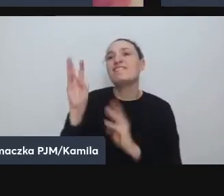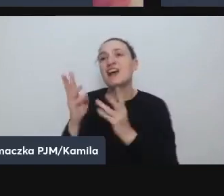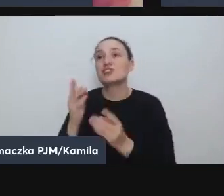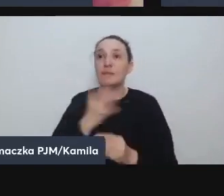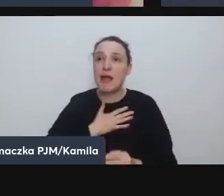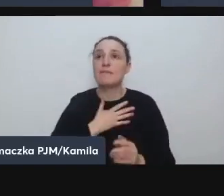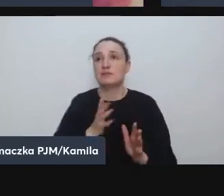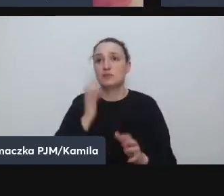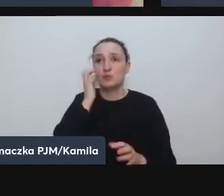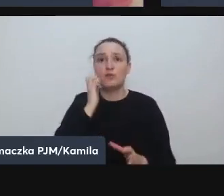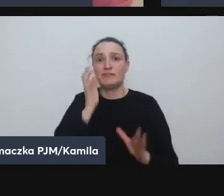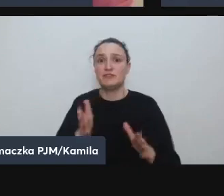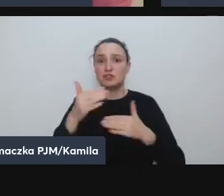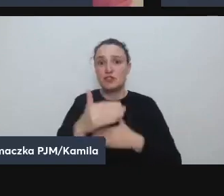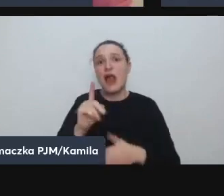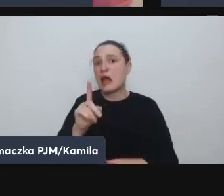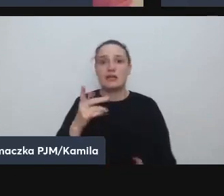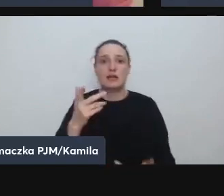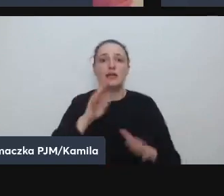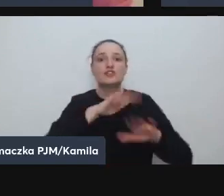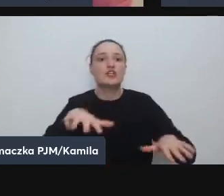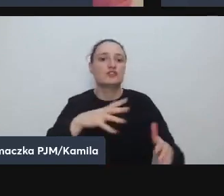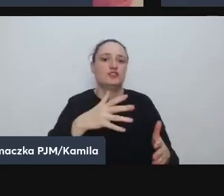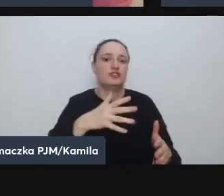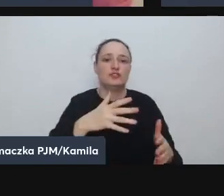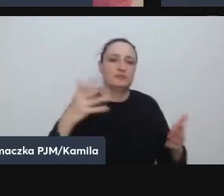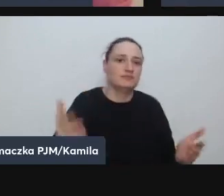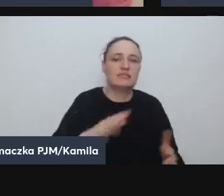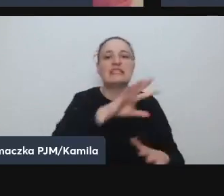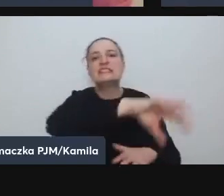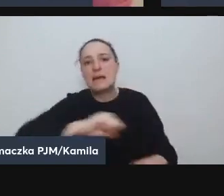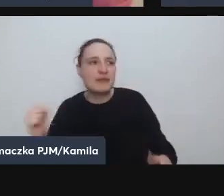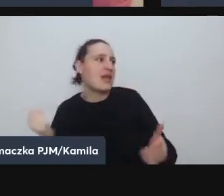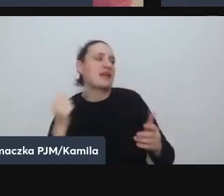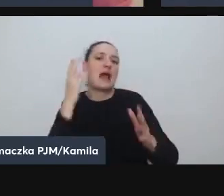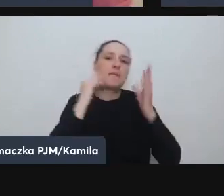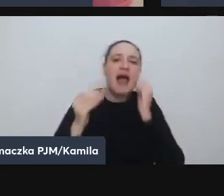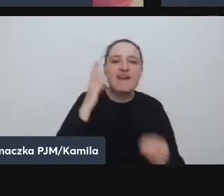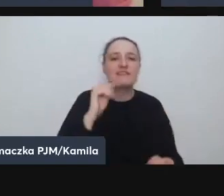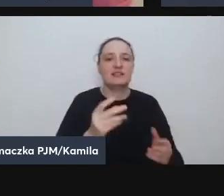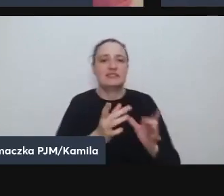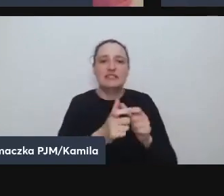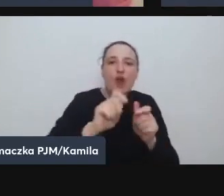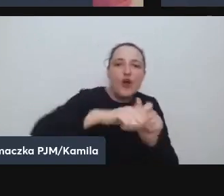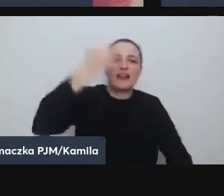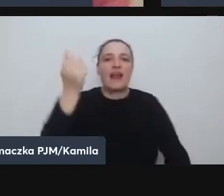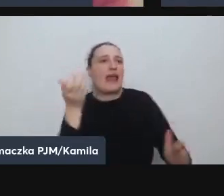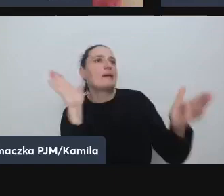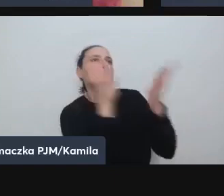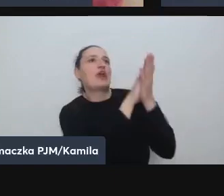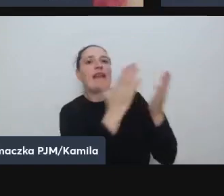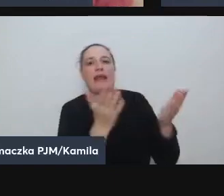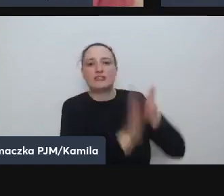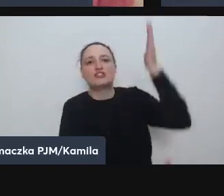skrzyneczkę, ale dzieci zabierają, bawią się, rozklejają po szkole, po ścianach, różne rzeczy z tym robią. No i oczywiście później,